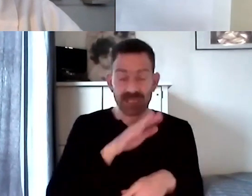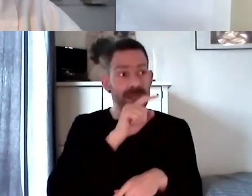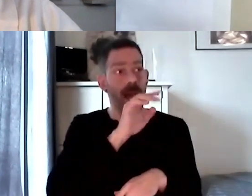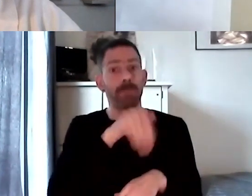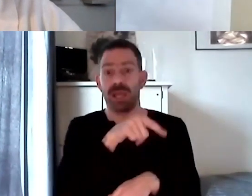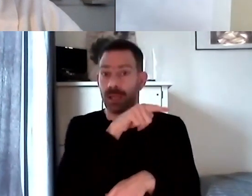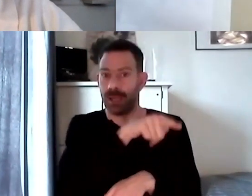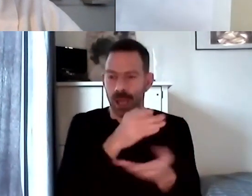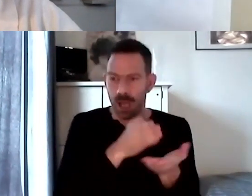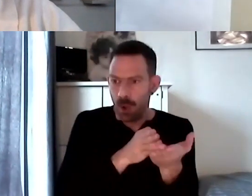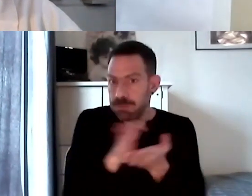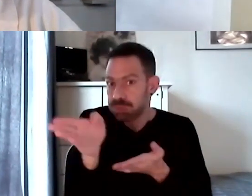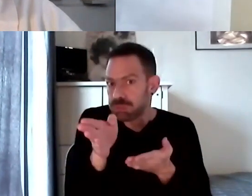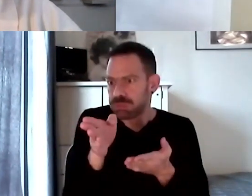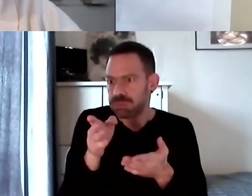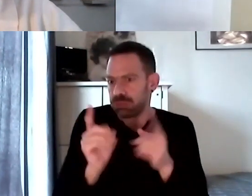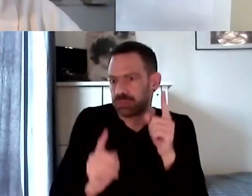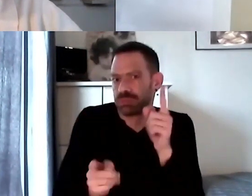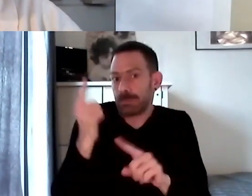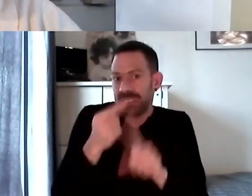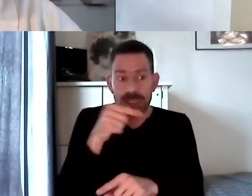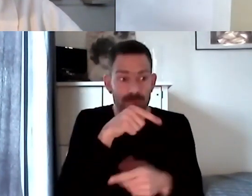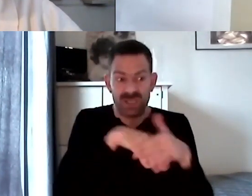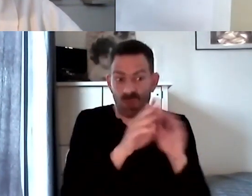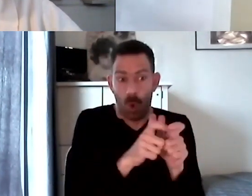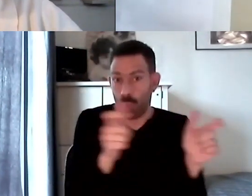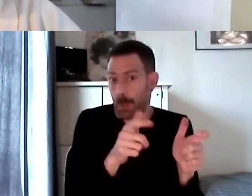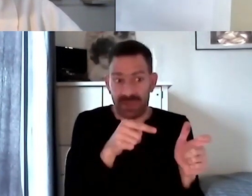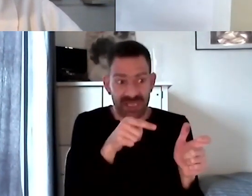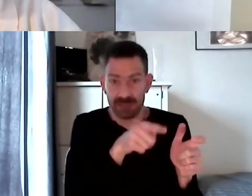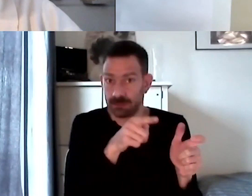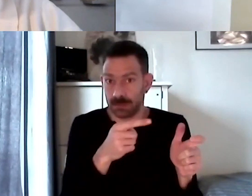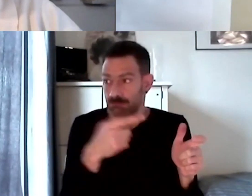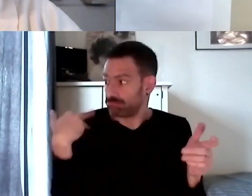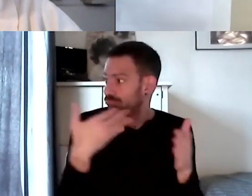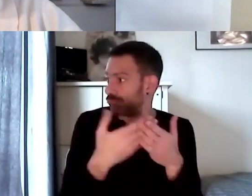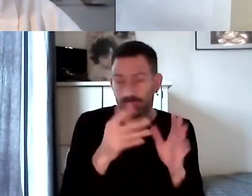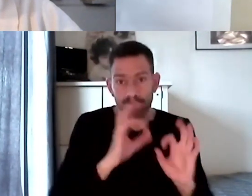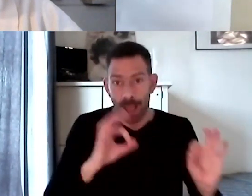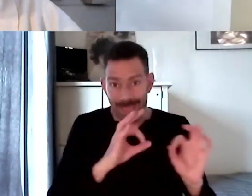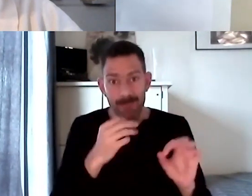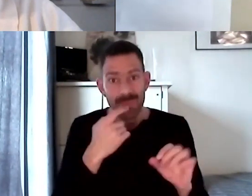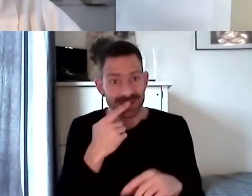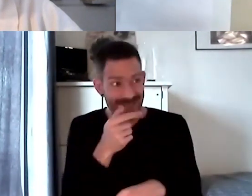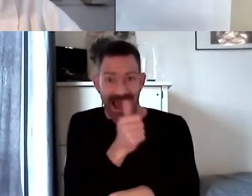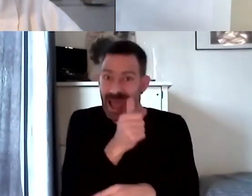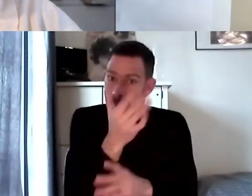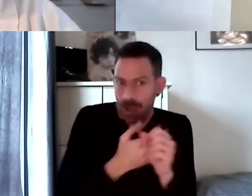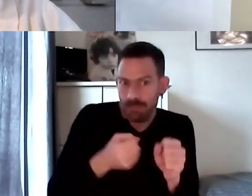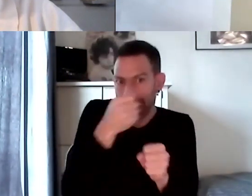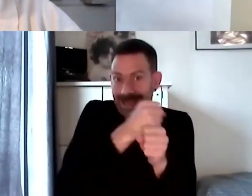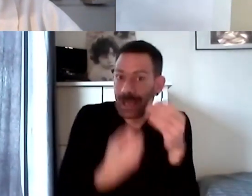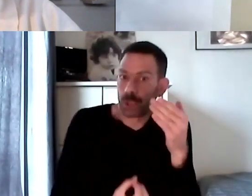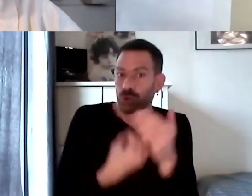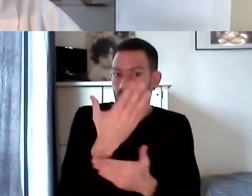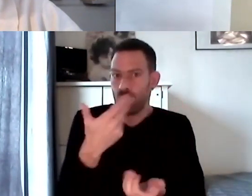particulier que la TPE ne développait pas. En fait, elle a aidé sa TPE à développer un autre service grâce